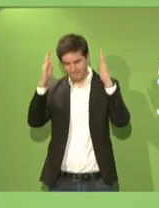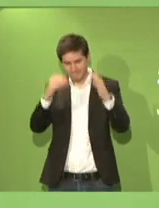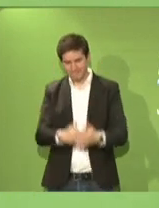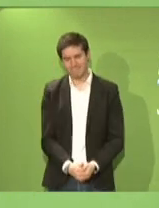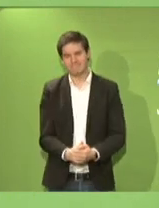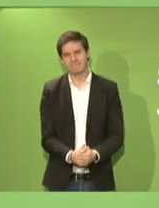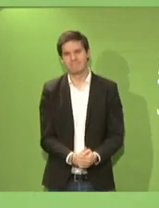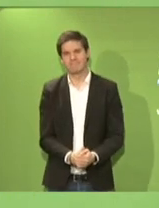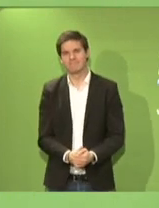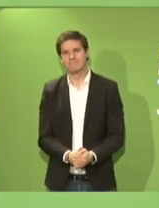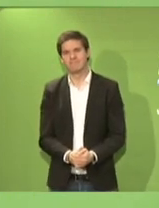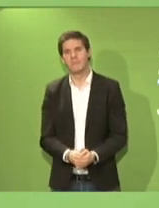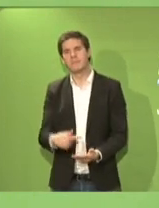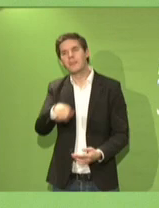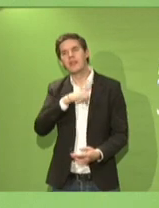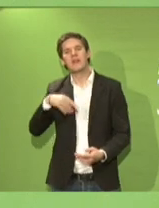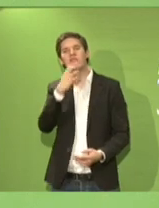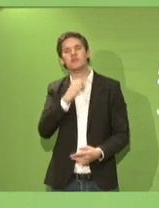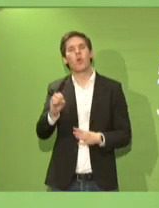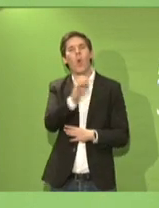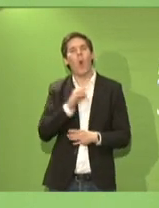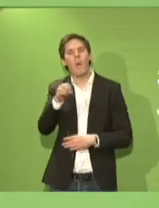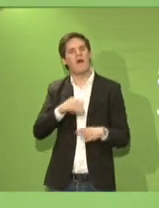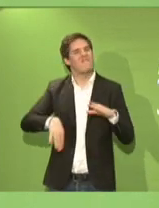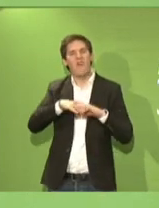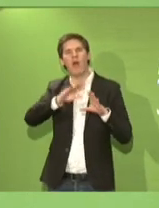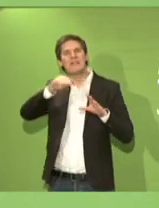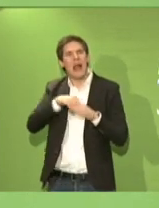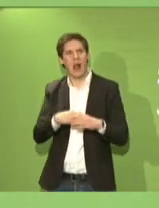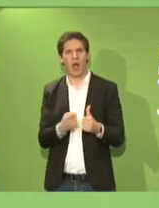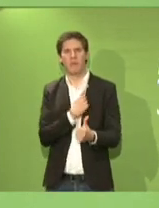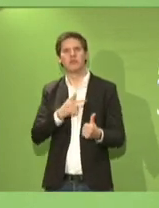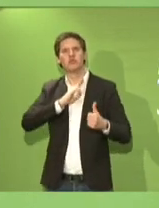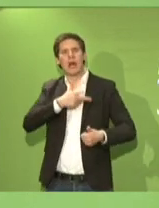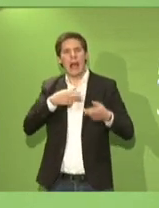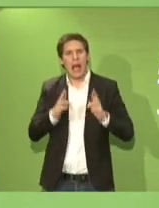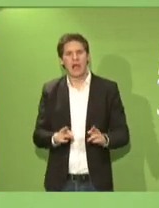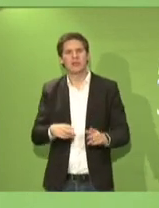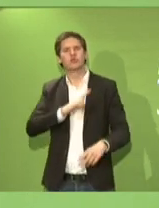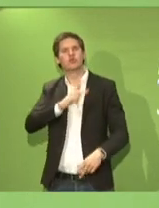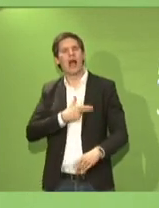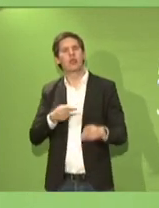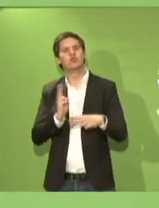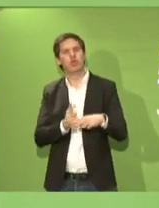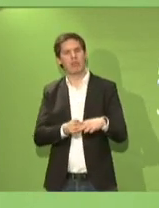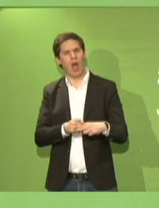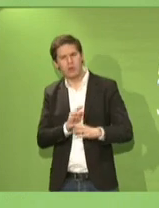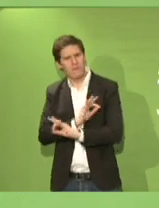Wir wollen ein Europa der Teilhabe, der sozialen Rechte und der Sozialstandards für alle. Und wir brauchen hier